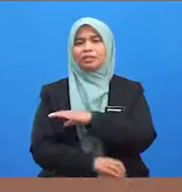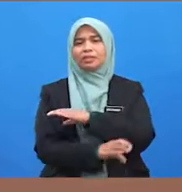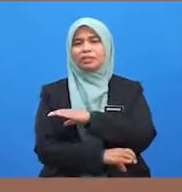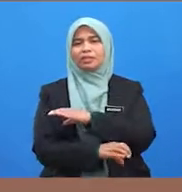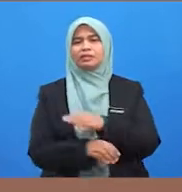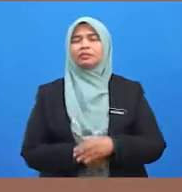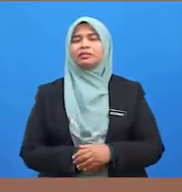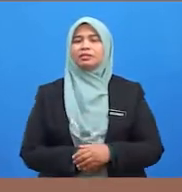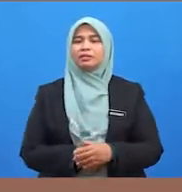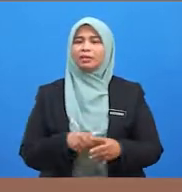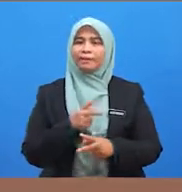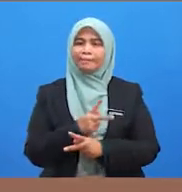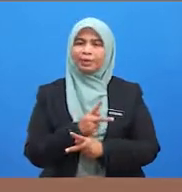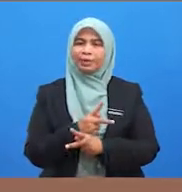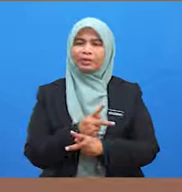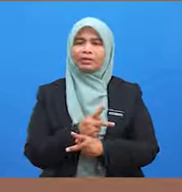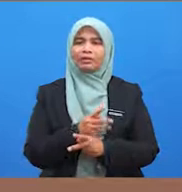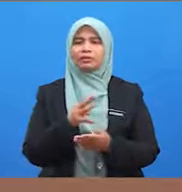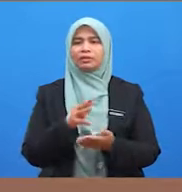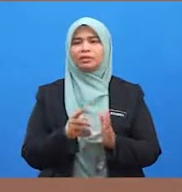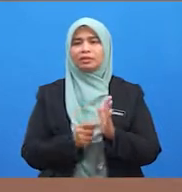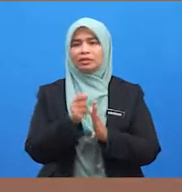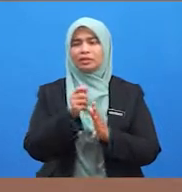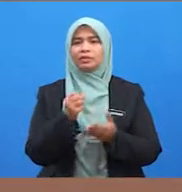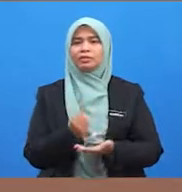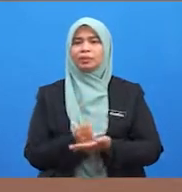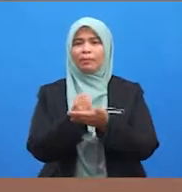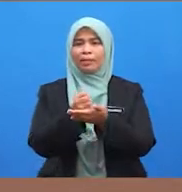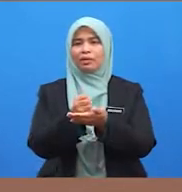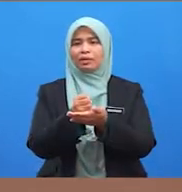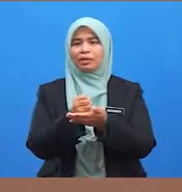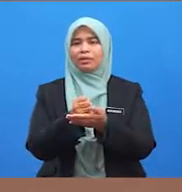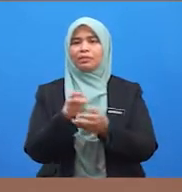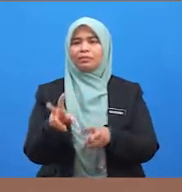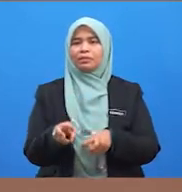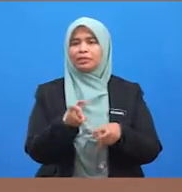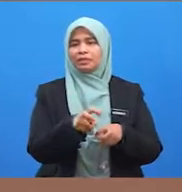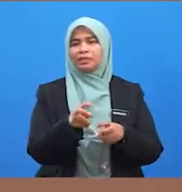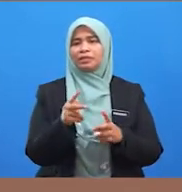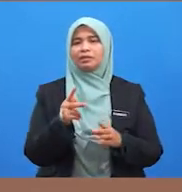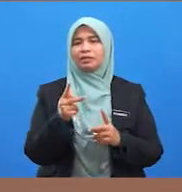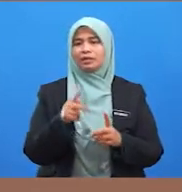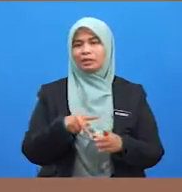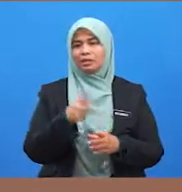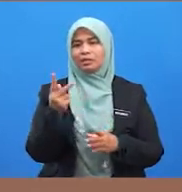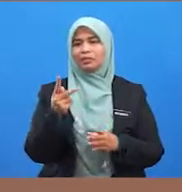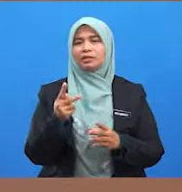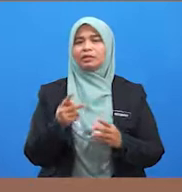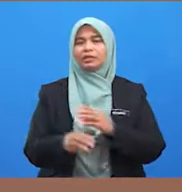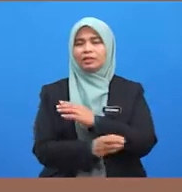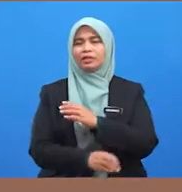berperanan memaksimumkan sumbangan sektor pertanian kepada keluaran dalam negara kasar